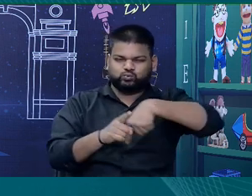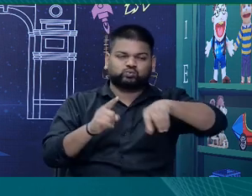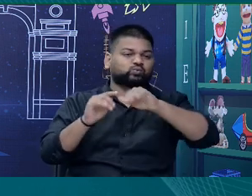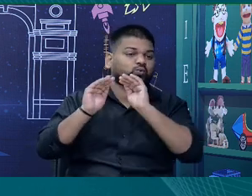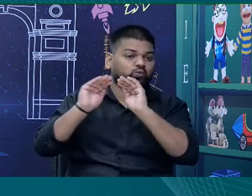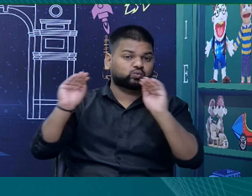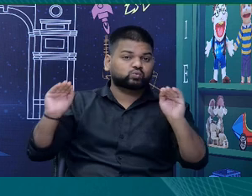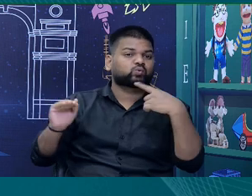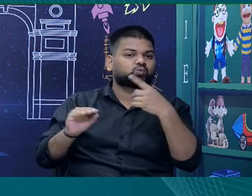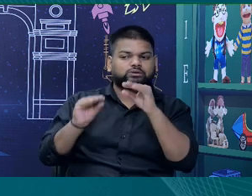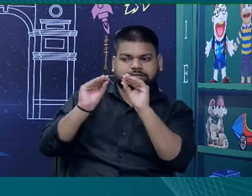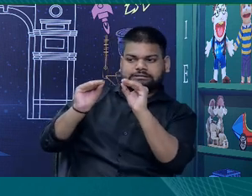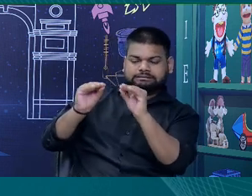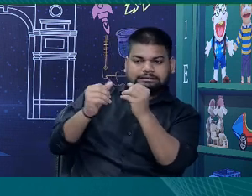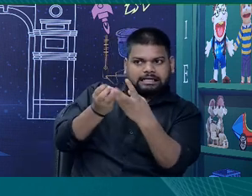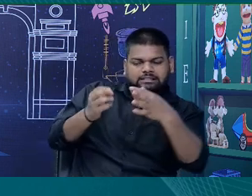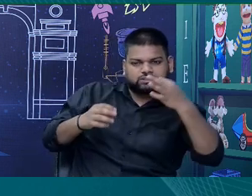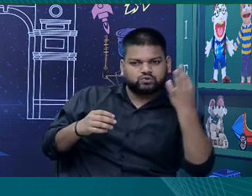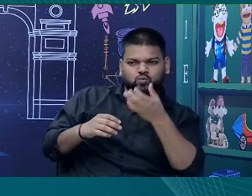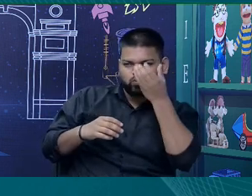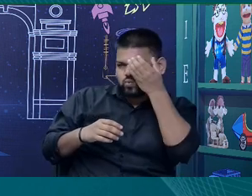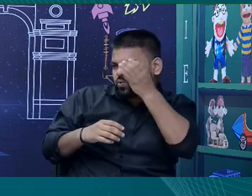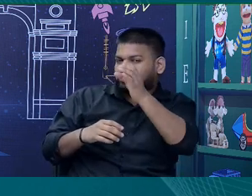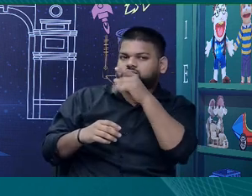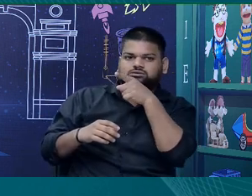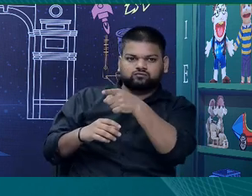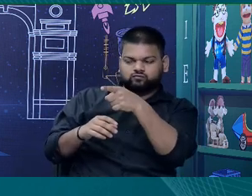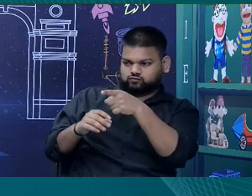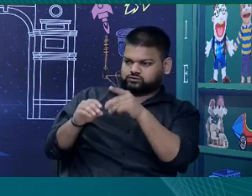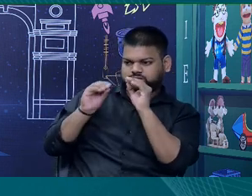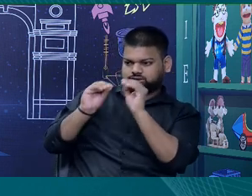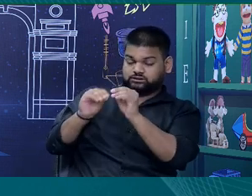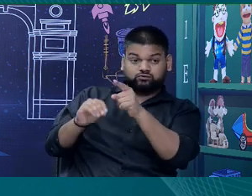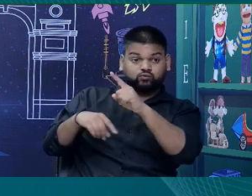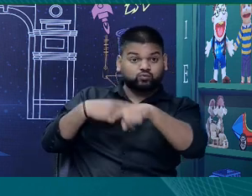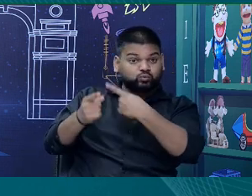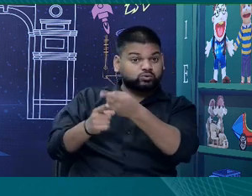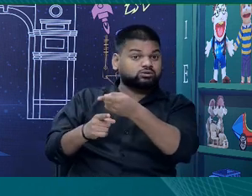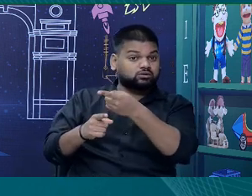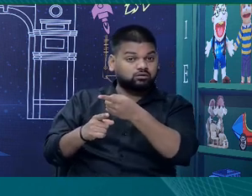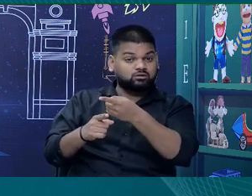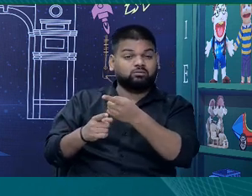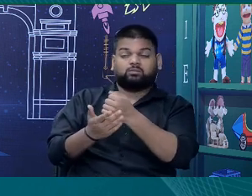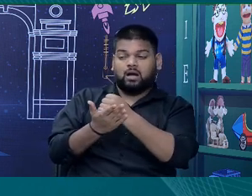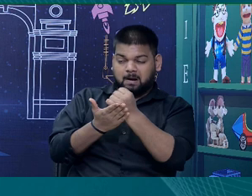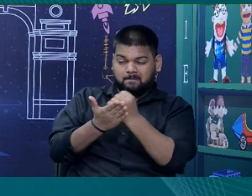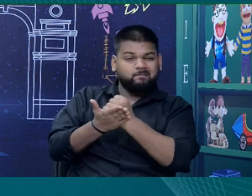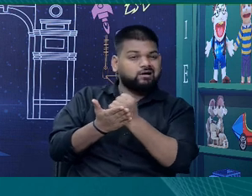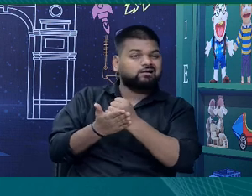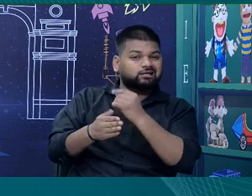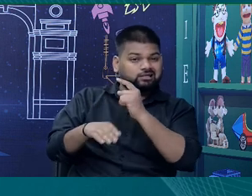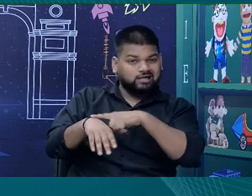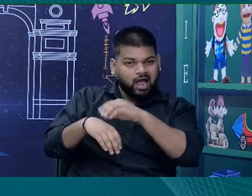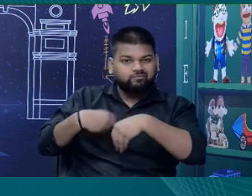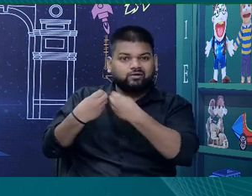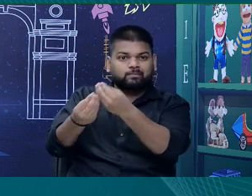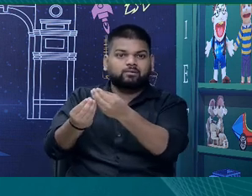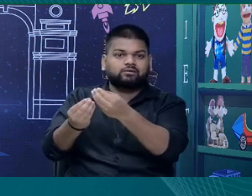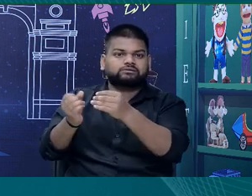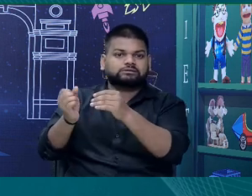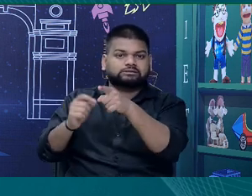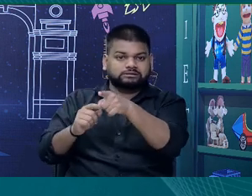भी वो कोई कॉन्सेप्ट सीखेगा तो उसको अच्छा खास टाइम उसको समझना के लिए दीजिए और उसको प्रैक्टिस करने के लिए भी दीजिए और इसी